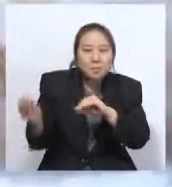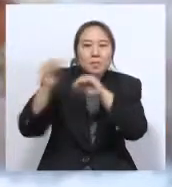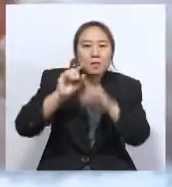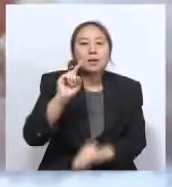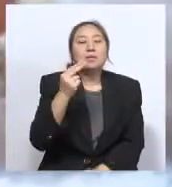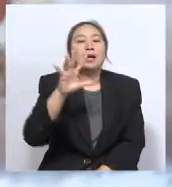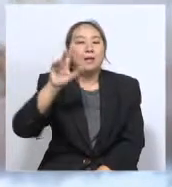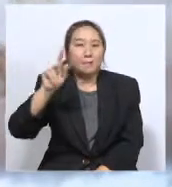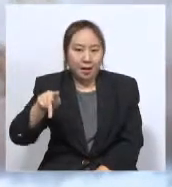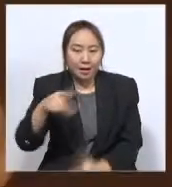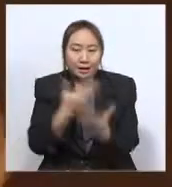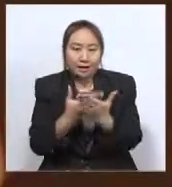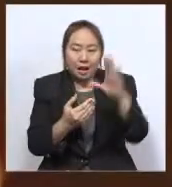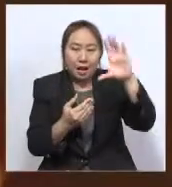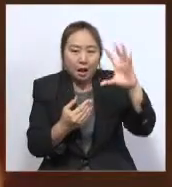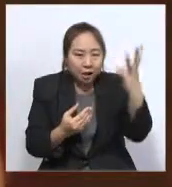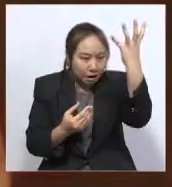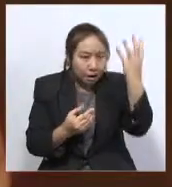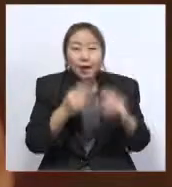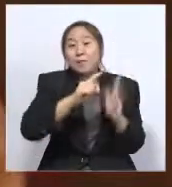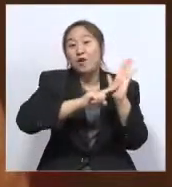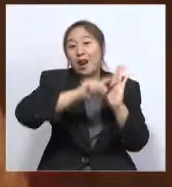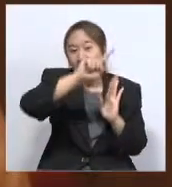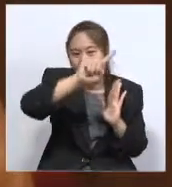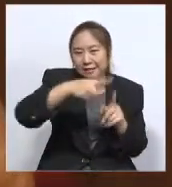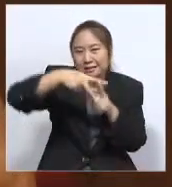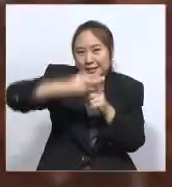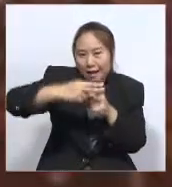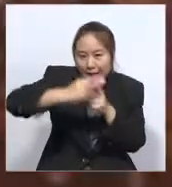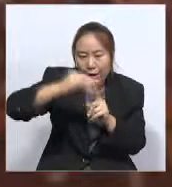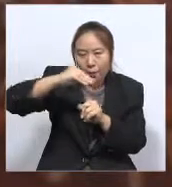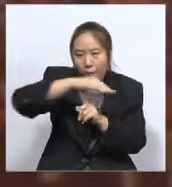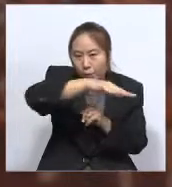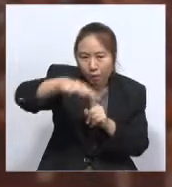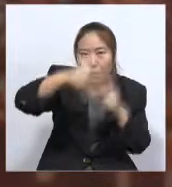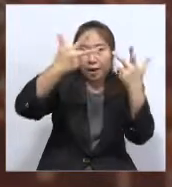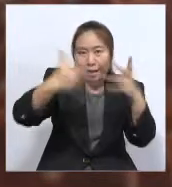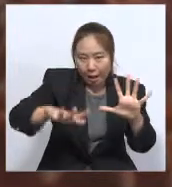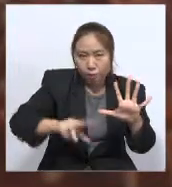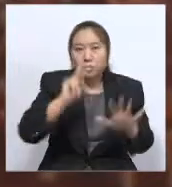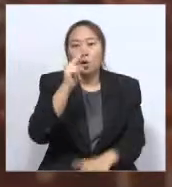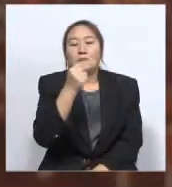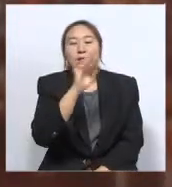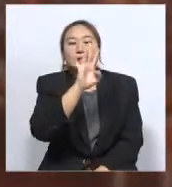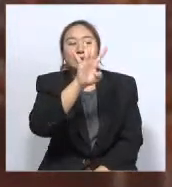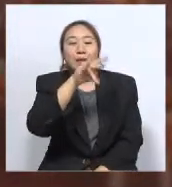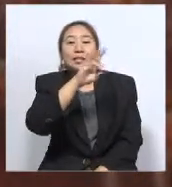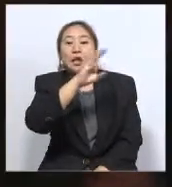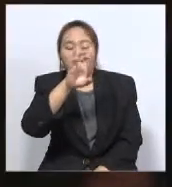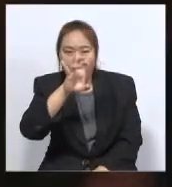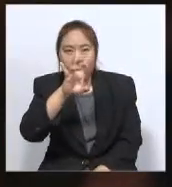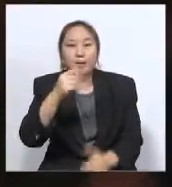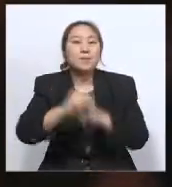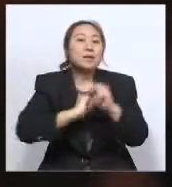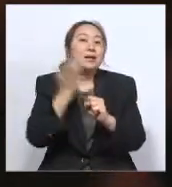บประมาณเหลือจ่ายจากโครงการเน็ตประชารัฐเฟสแรกที่ได้ติดตั้งโครงข่ายเน็ตประชารัฐไปแล้ว 24,700 หมู่บ้านเมื่อปล